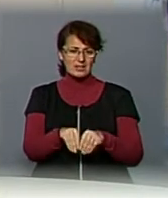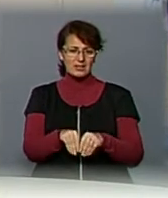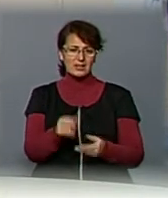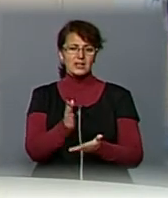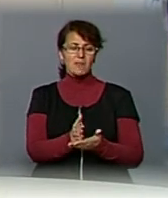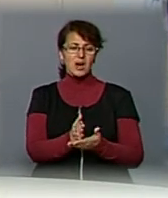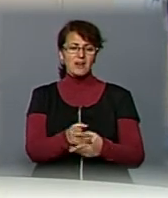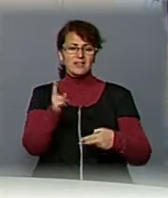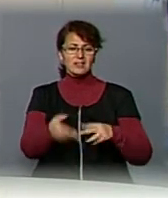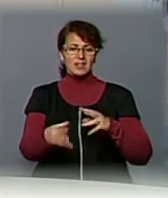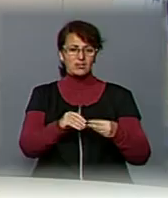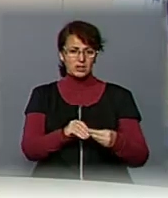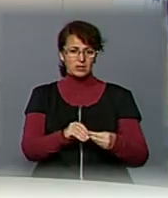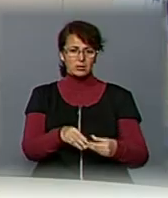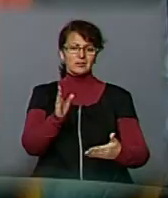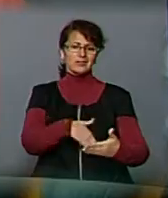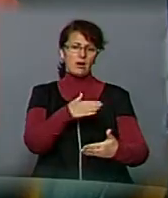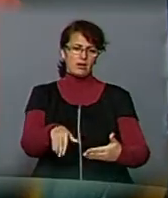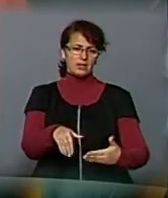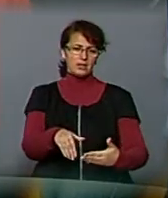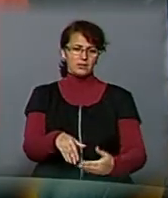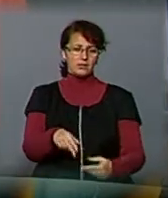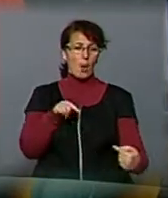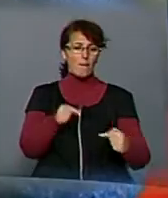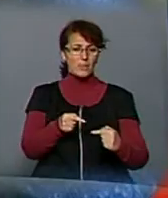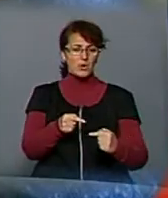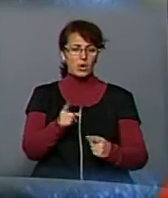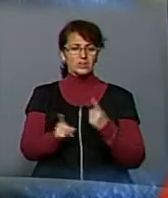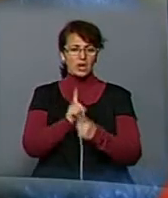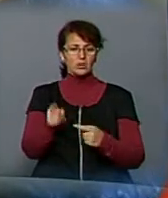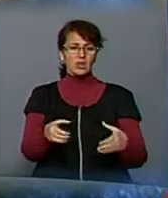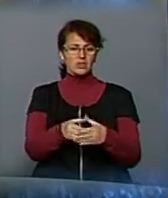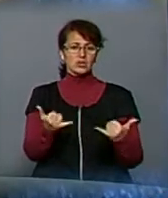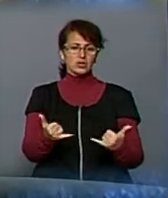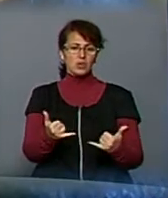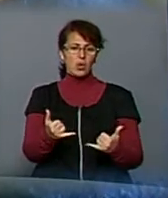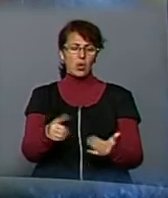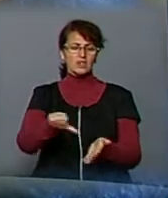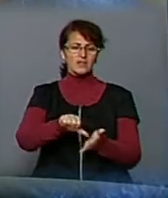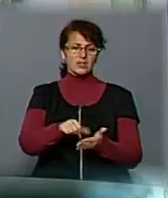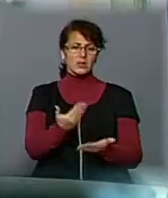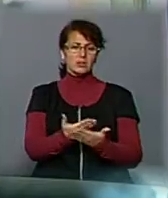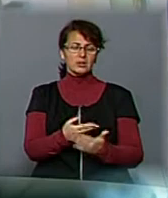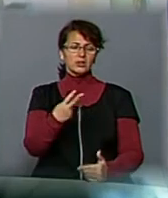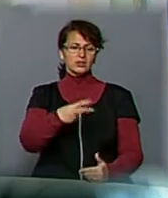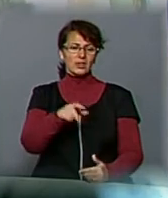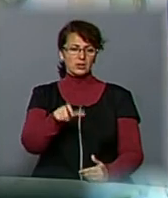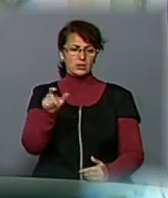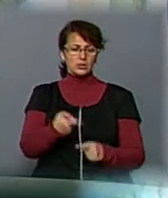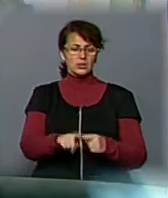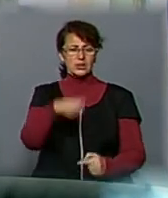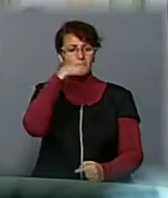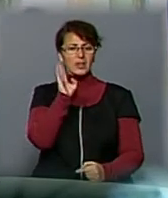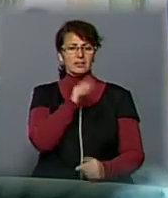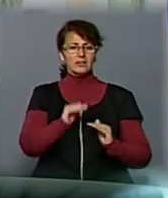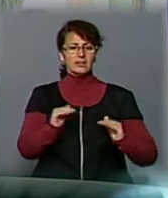має кінцевий результат – ліквідація. Проти реорганізації відділення сьогодні виступили близько 20 людей. Це батьки дітей,